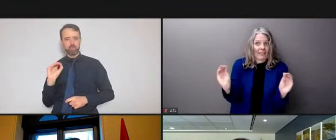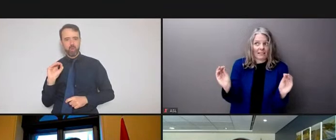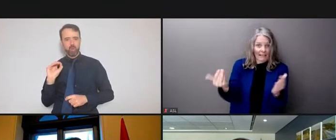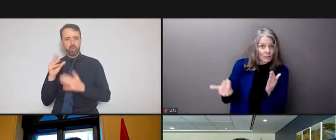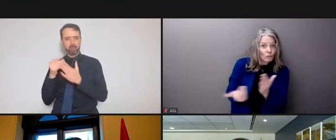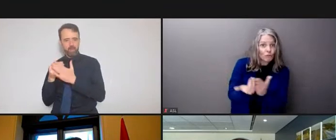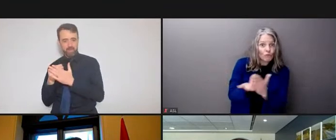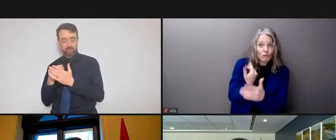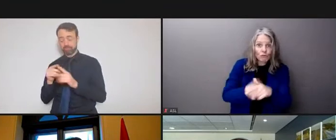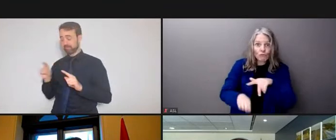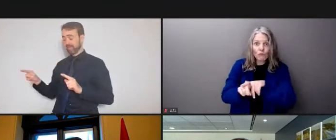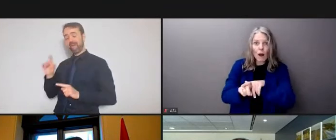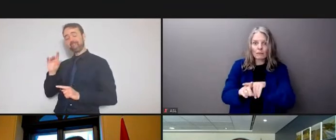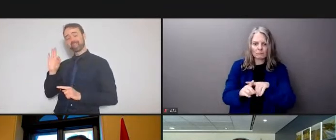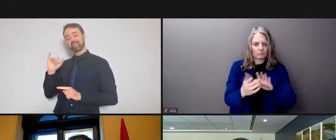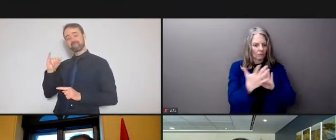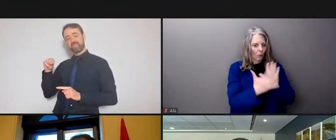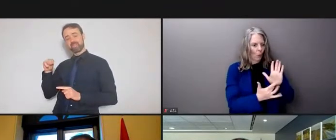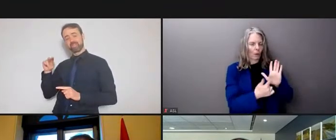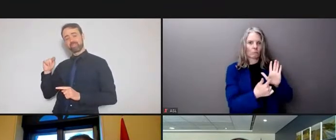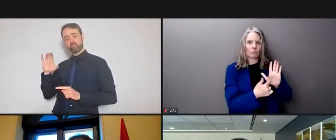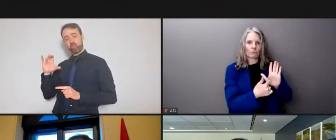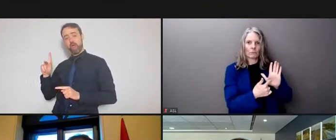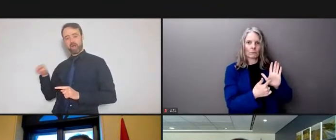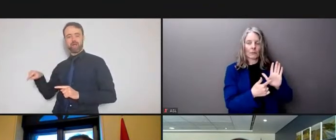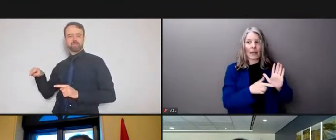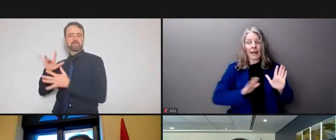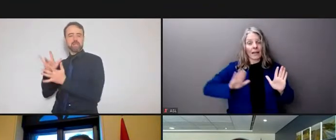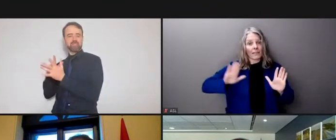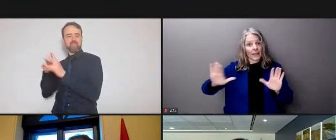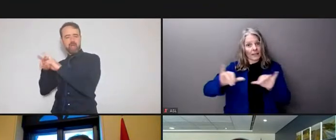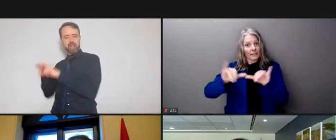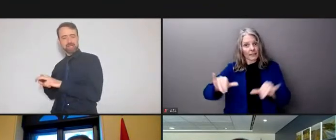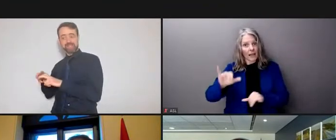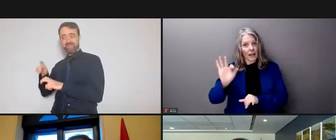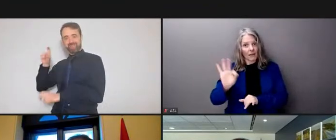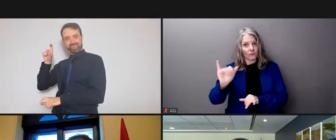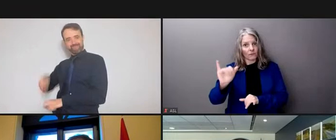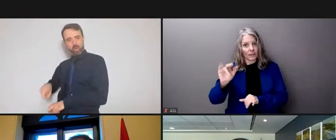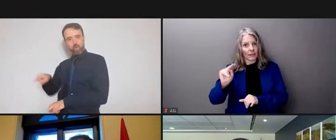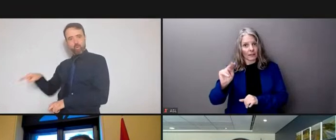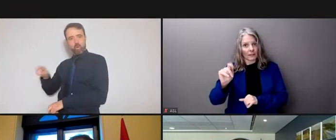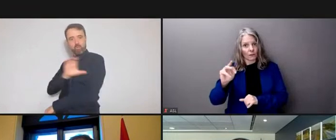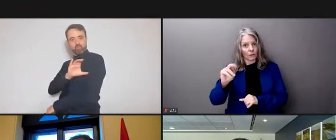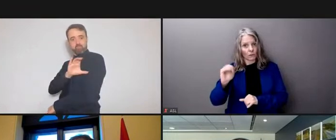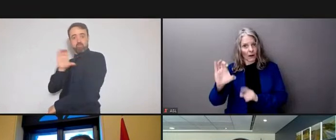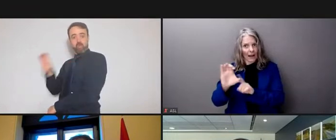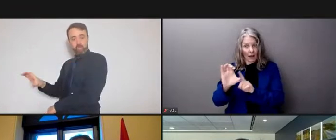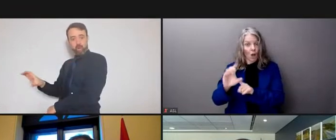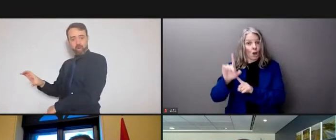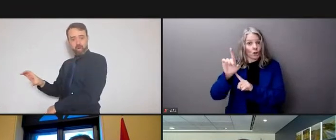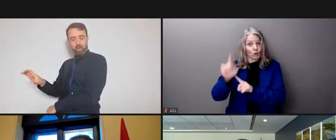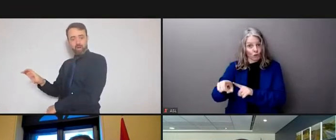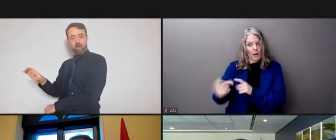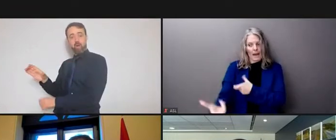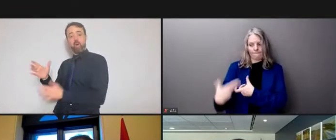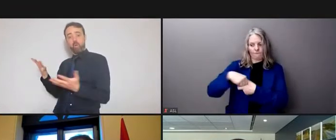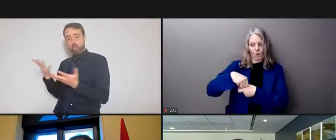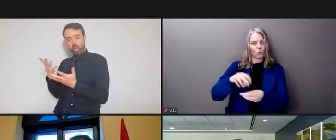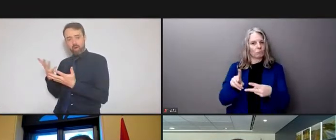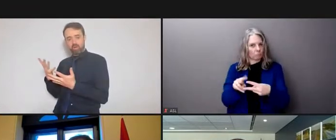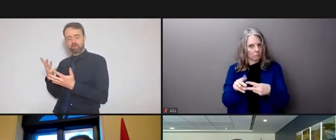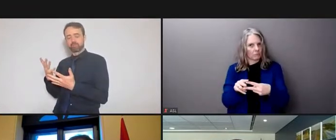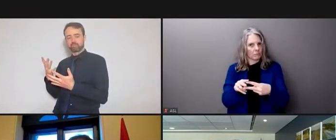centre d'analyse doit avoir le pouvoir comme elle a maintenant avec